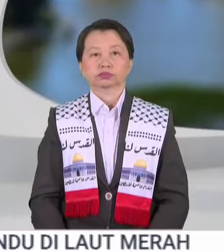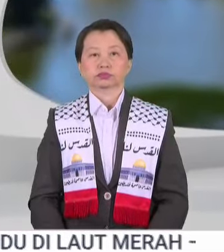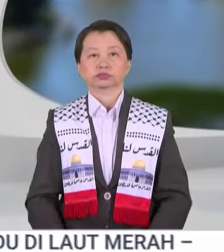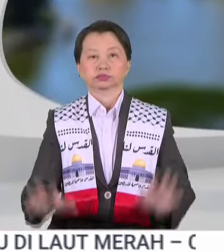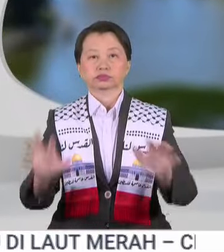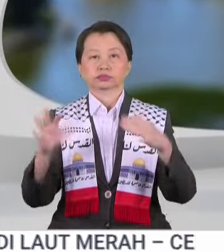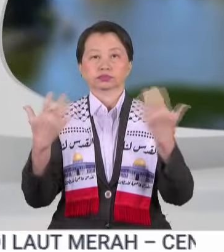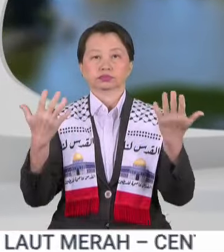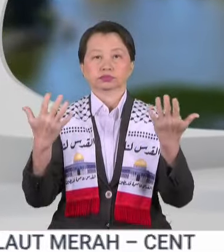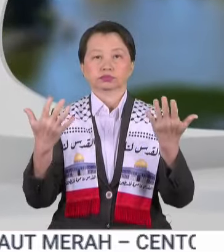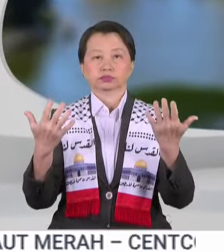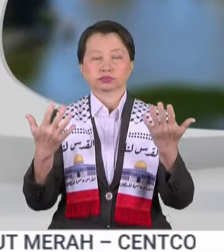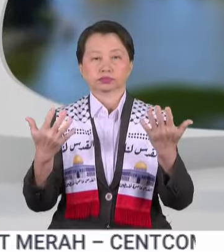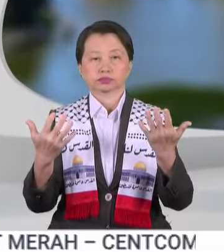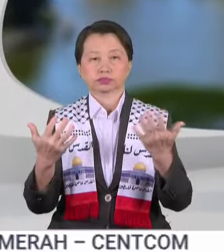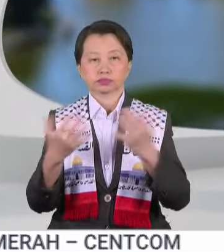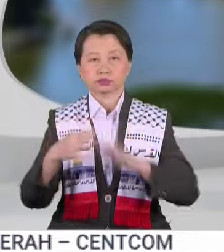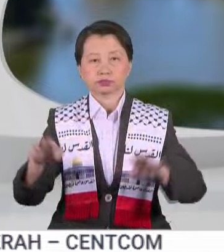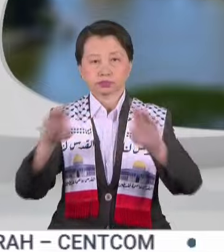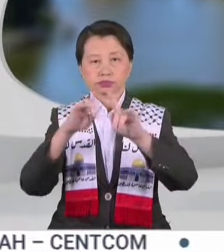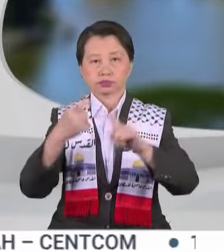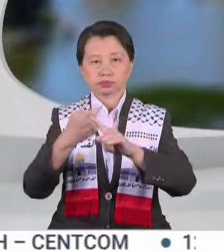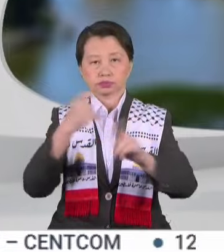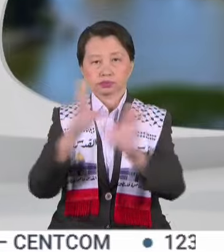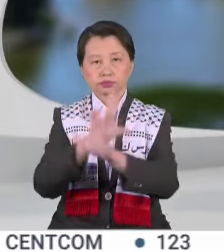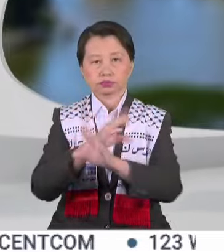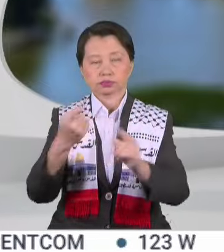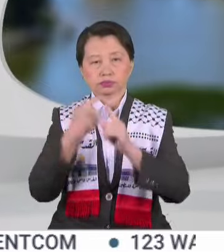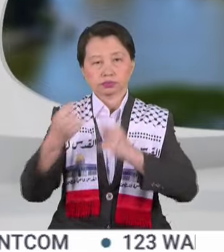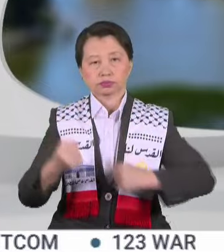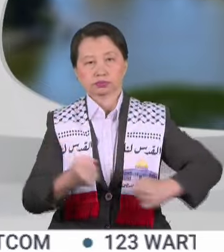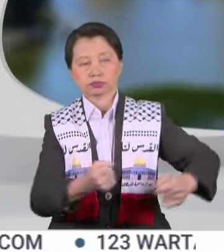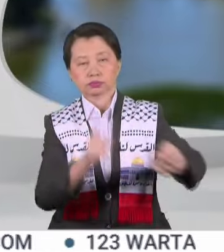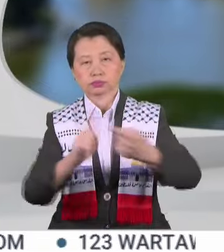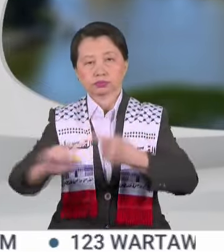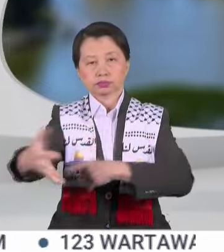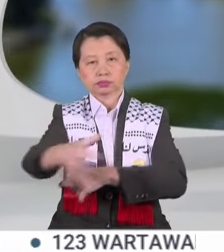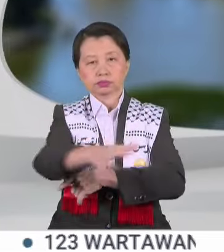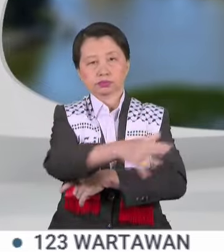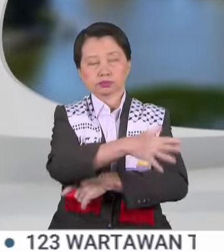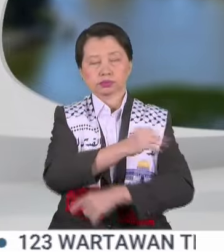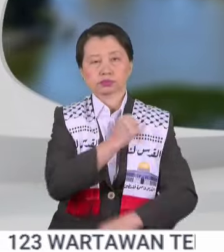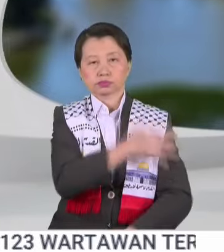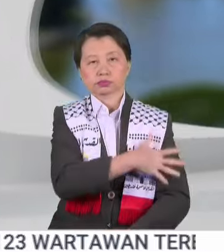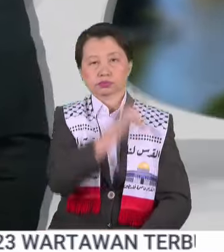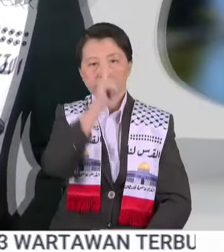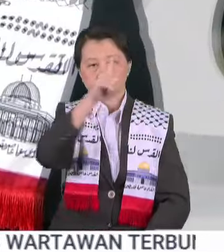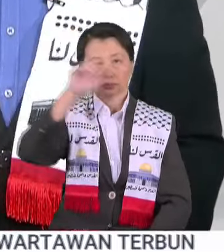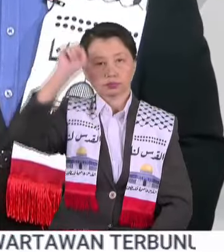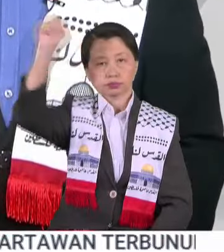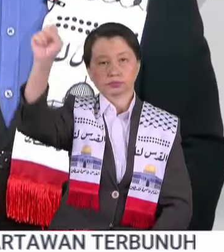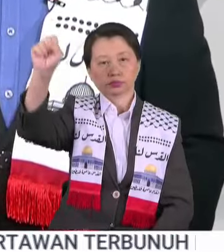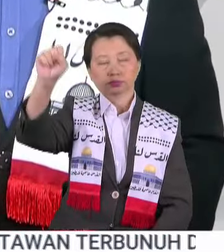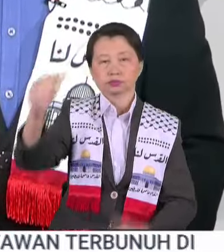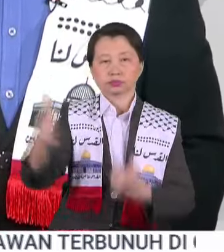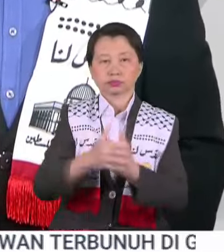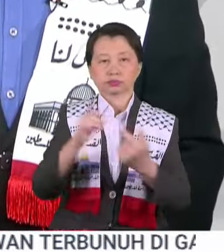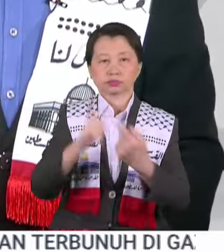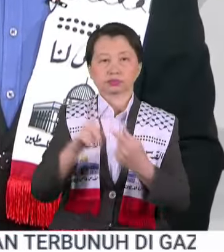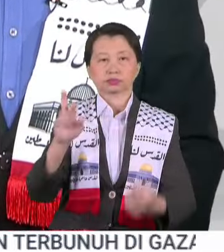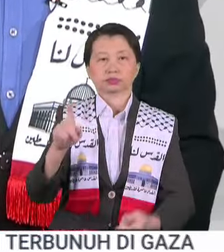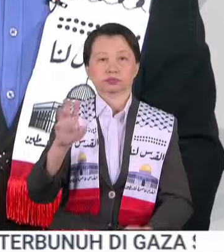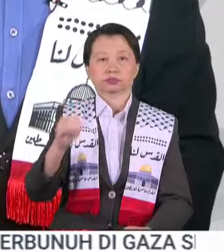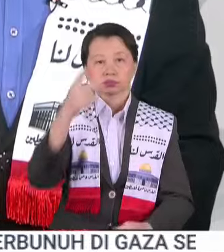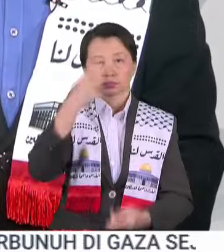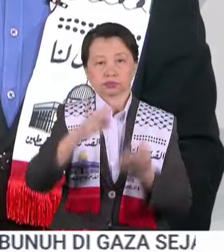Baik saudara, perkongsian itu tadi mengakhiri berita dari Sarawak. Dari sungai hingga ke segara, Palestin pasti merdeka. Kembali ke Angkasa